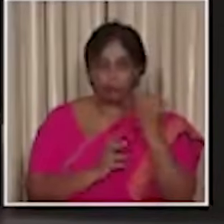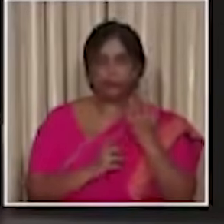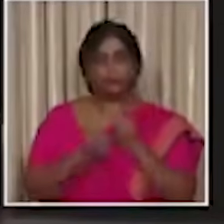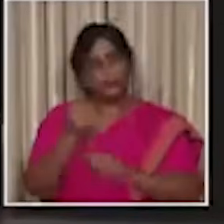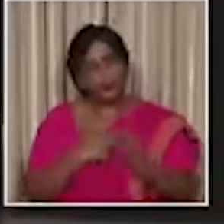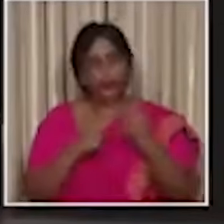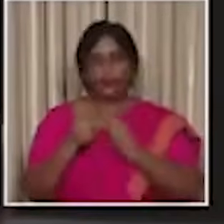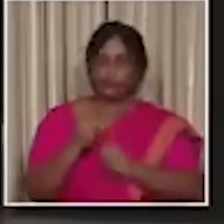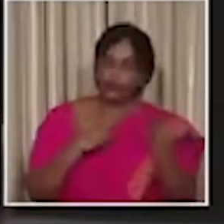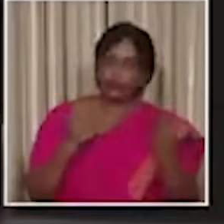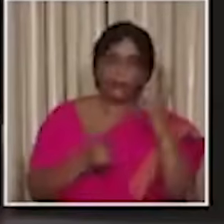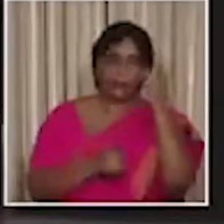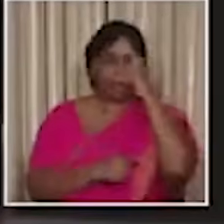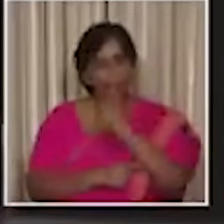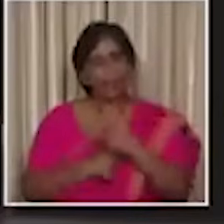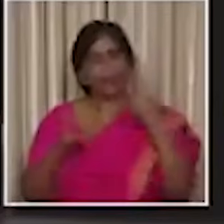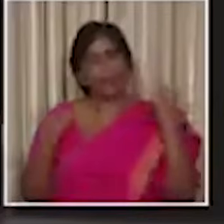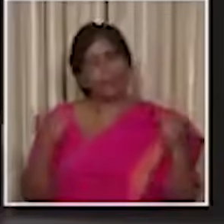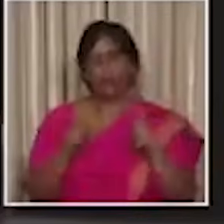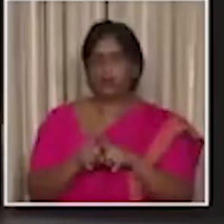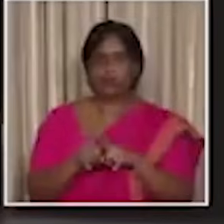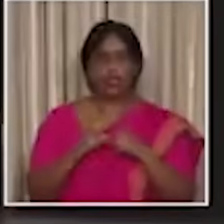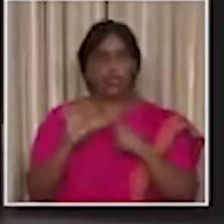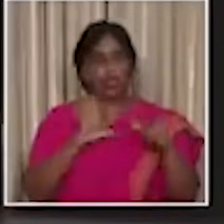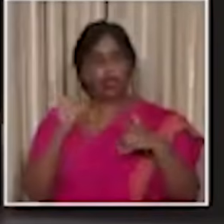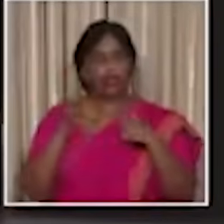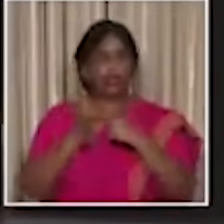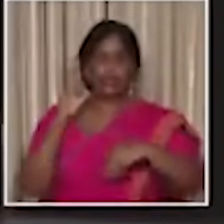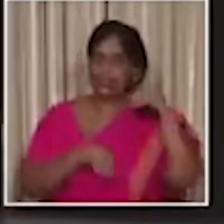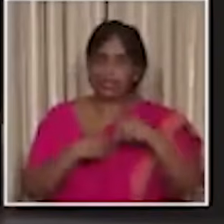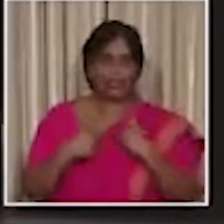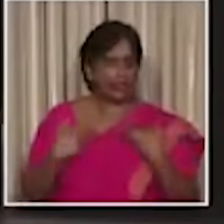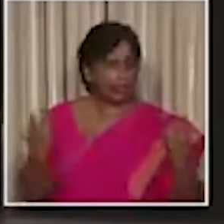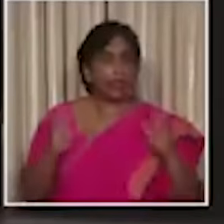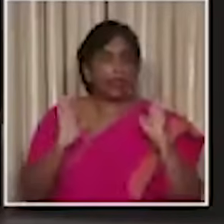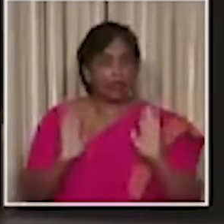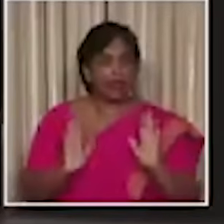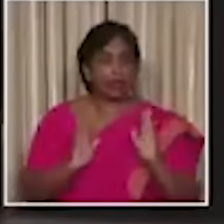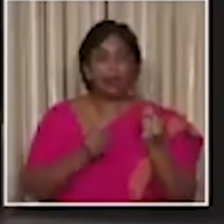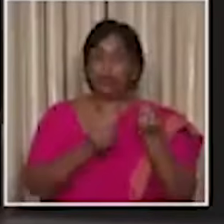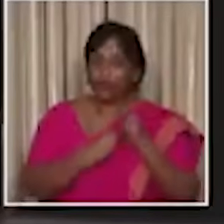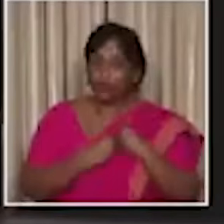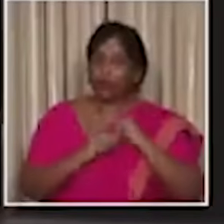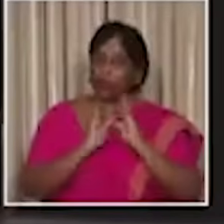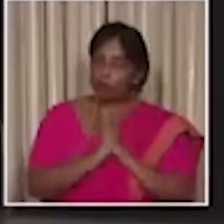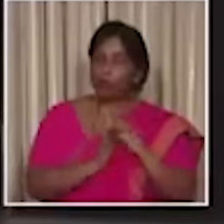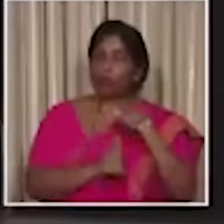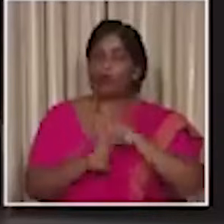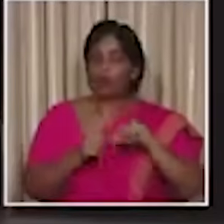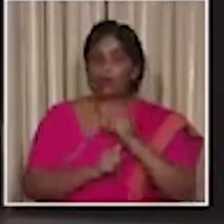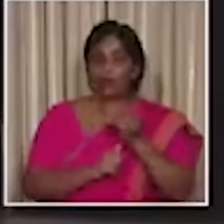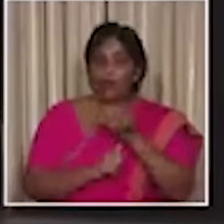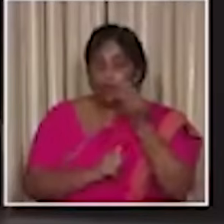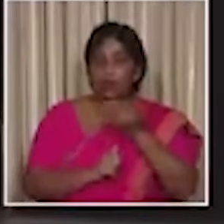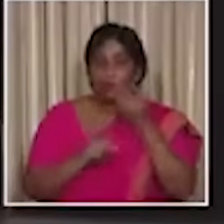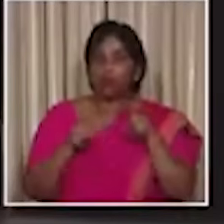එකයි නොවික්කත් එකයි පඩි ගත්තත් එකයි නැතත් එකයි අනුරාධපුරයේ ඡන්දෙත් නෑ මට. නමුත් මට දීපු හැම ආයතනයක්ම පුළුවන්